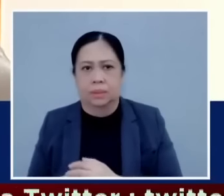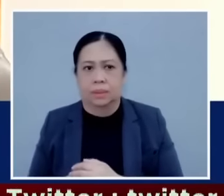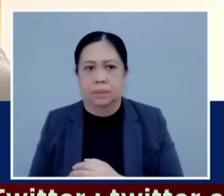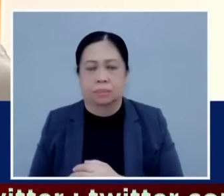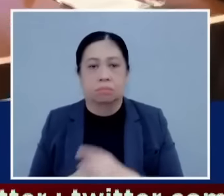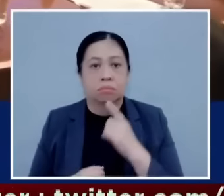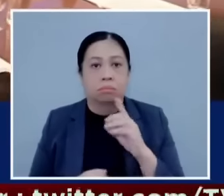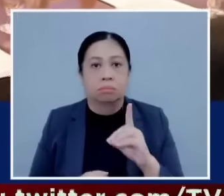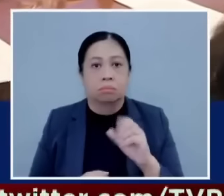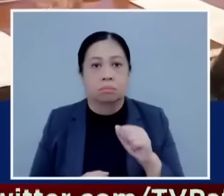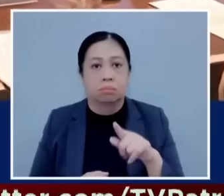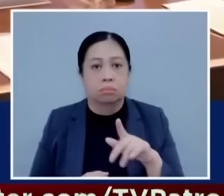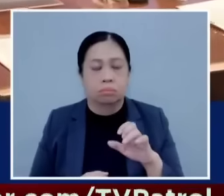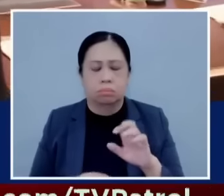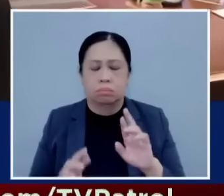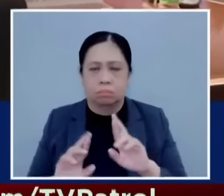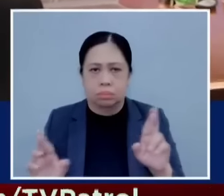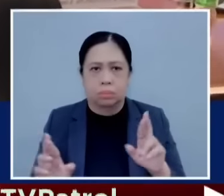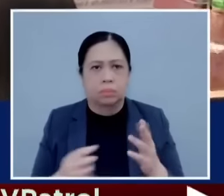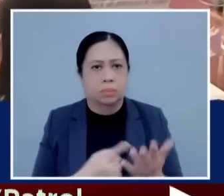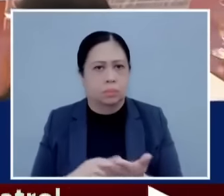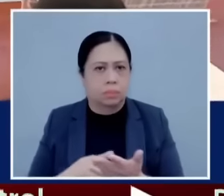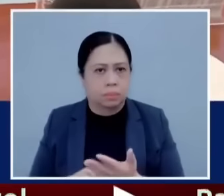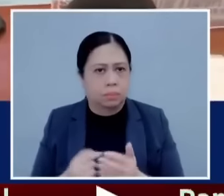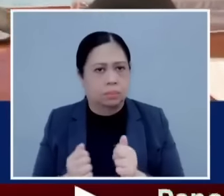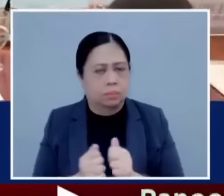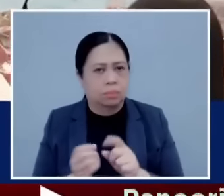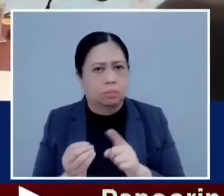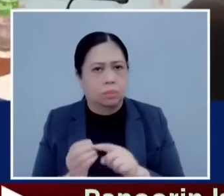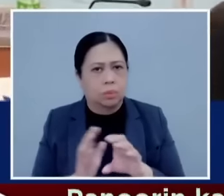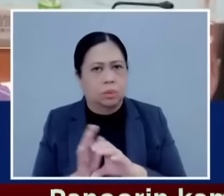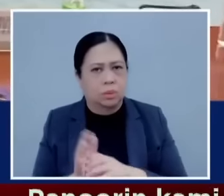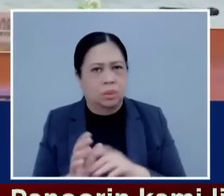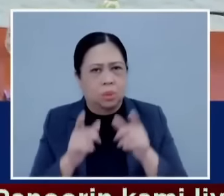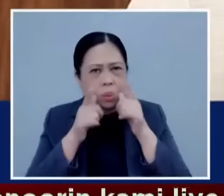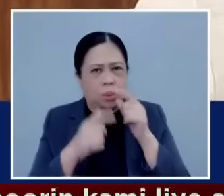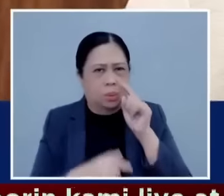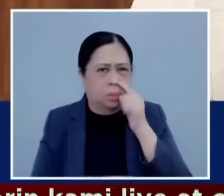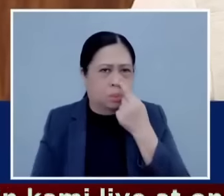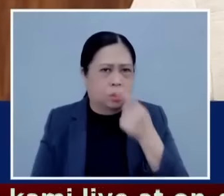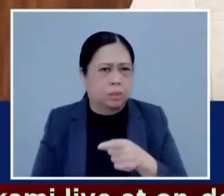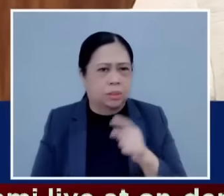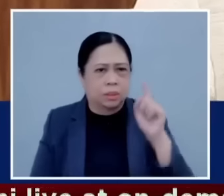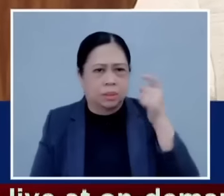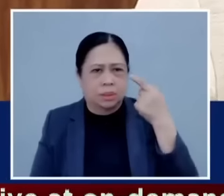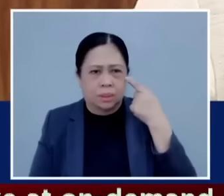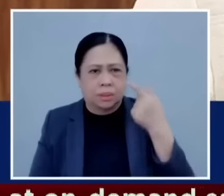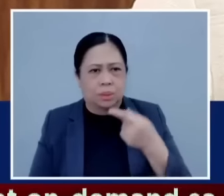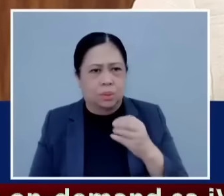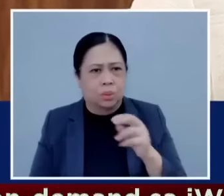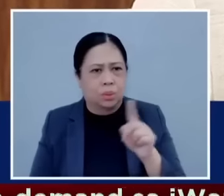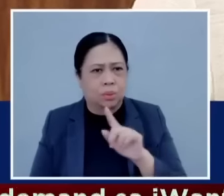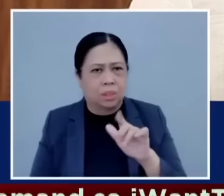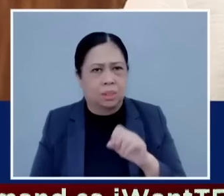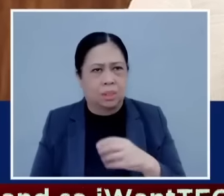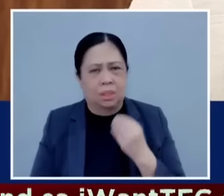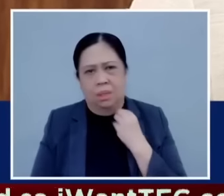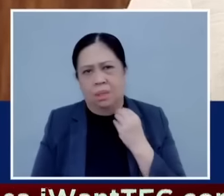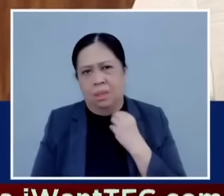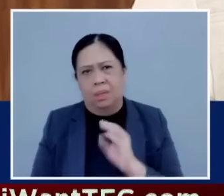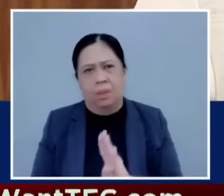sila makipagdialogo sa mga senador ukol sa tsa-tsa pero tila sawa na si Gonzales. Parang budo lang nangyayari eh, di